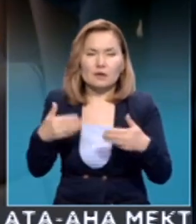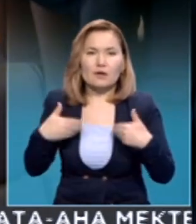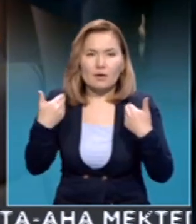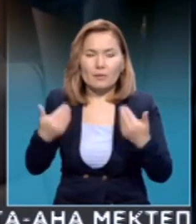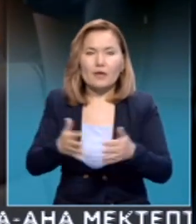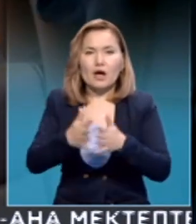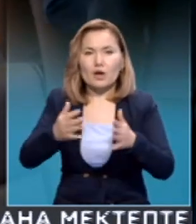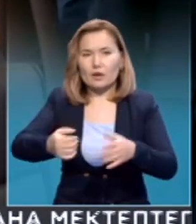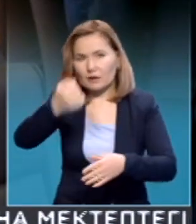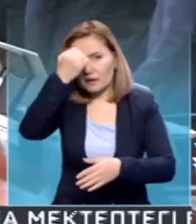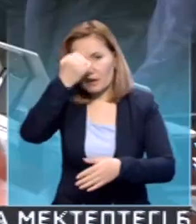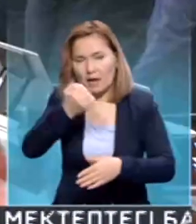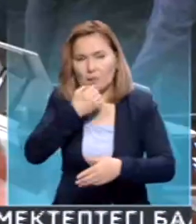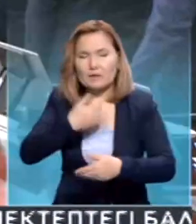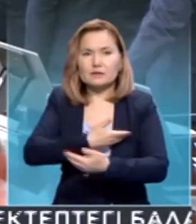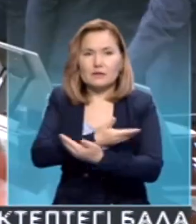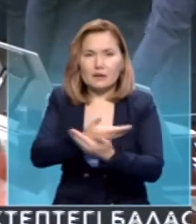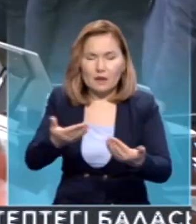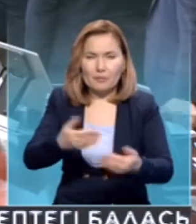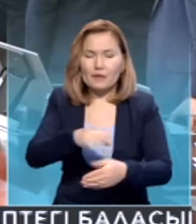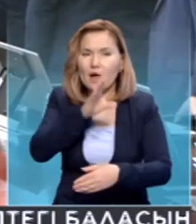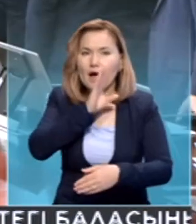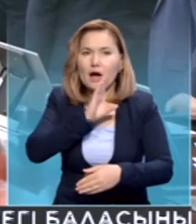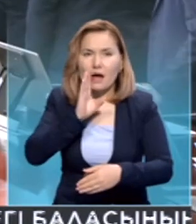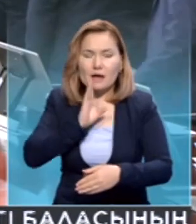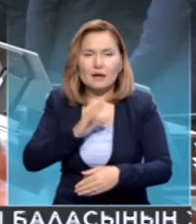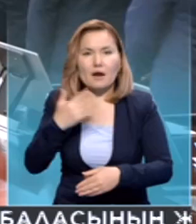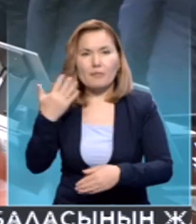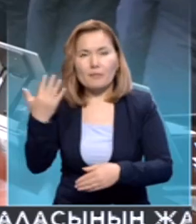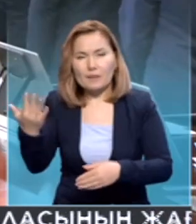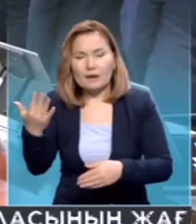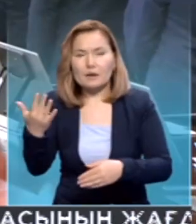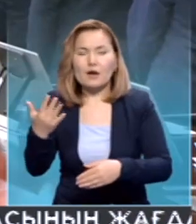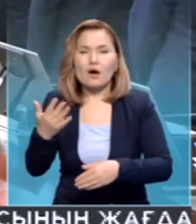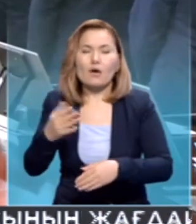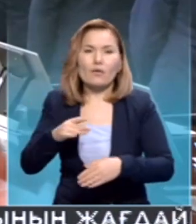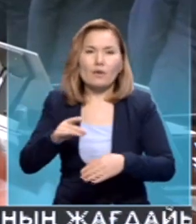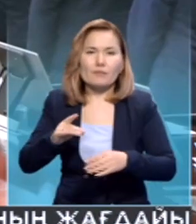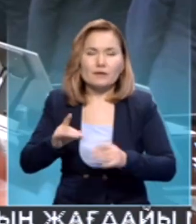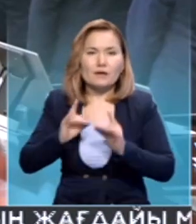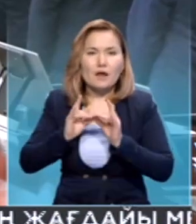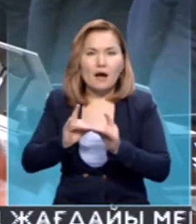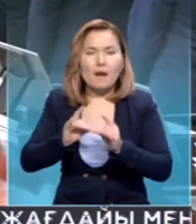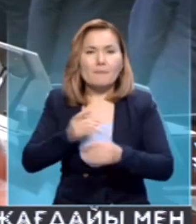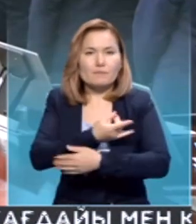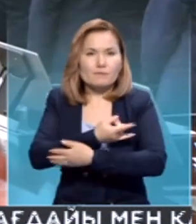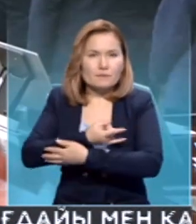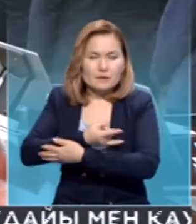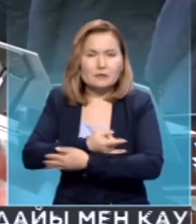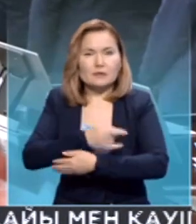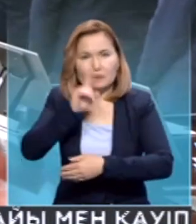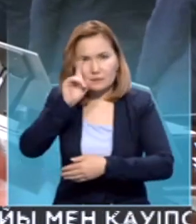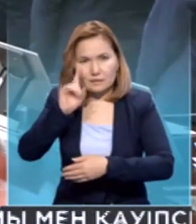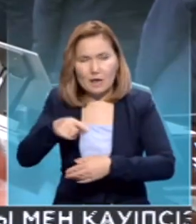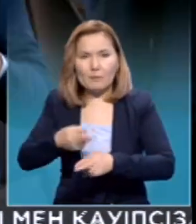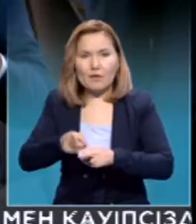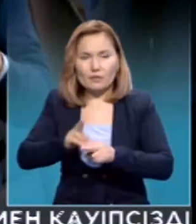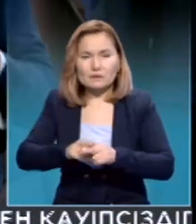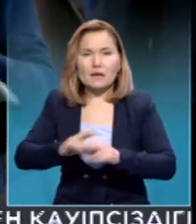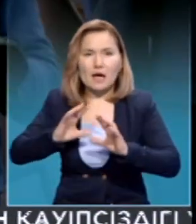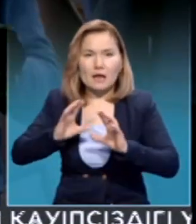ризашылығымыз шексіз. Әйел бір қолымен бесікті тербетеді, екінші қолымен әлемді тербетеді деп бекер айтпайды біздің дана халқымыз.